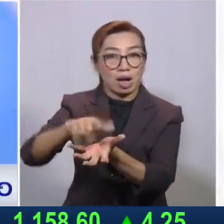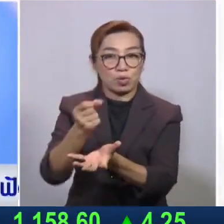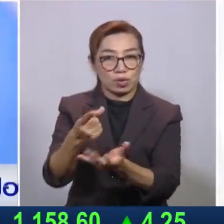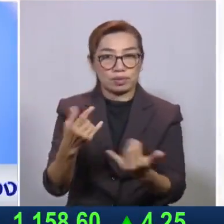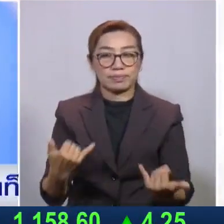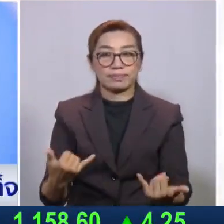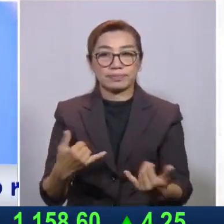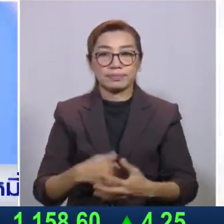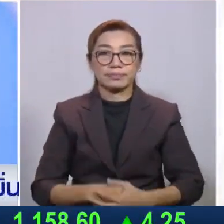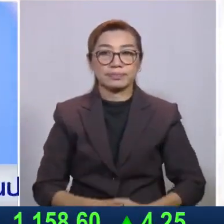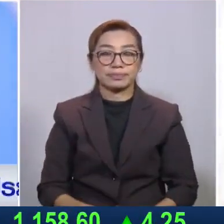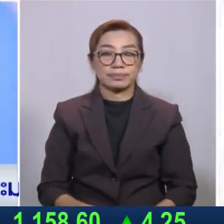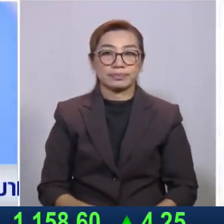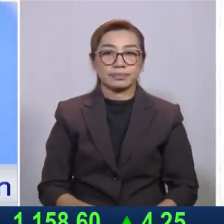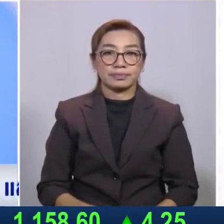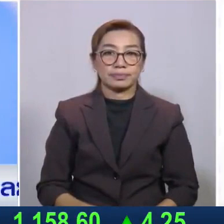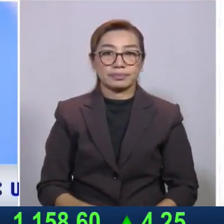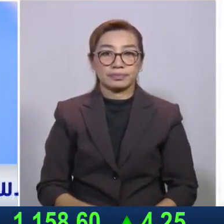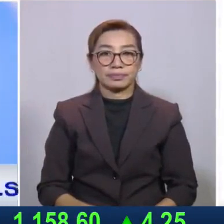ค่ะ